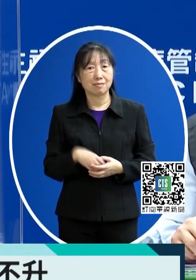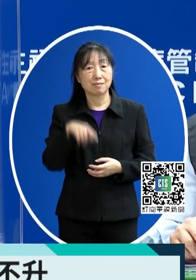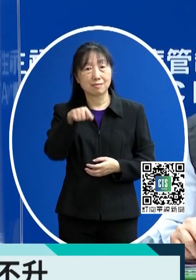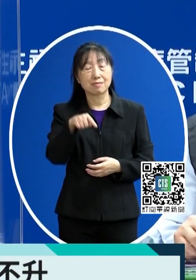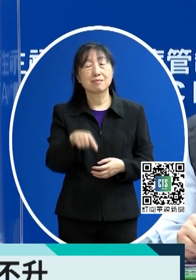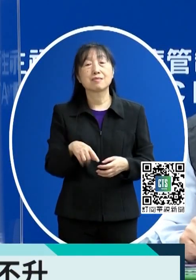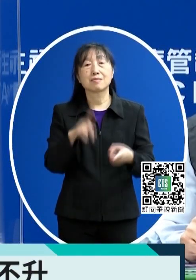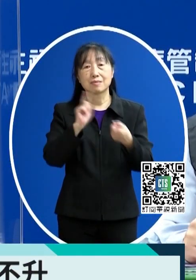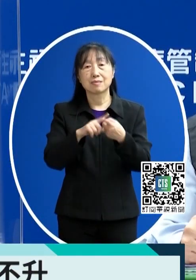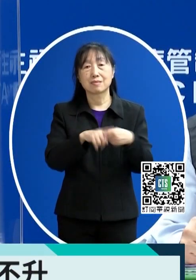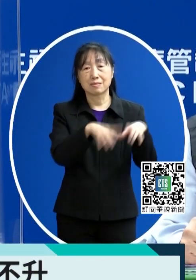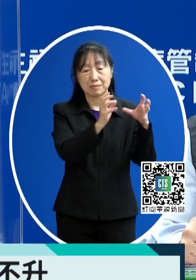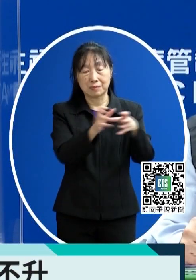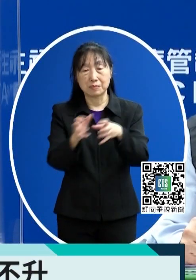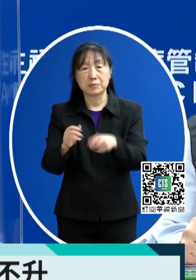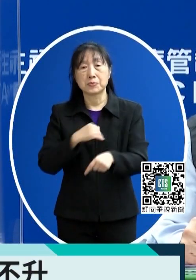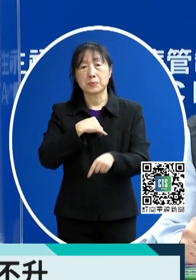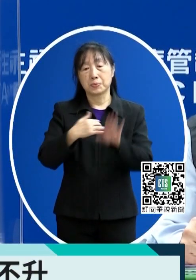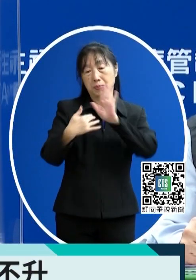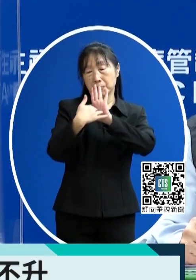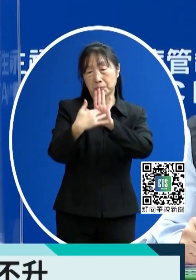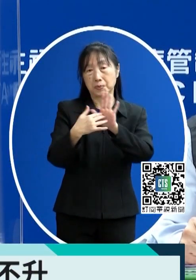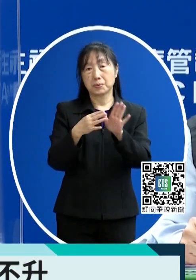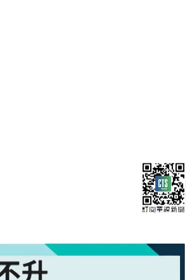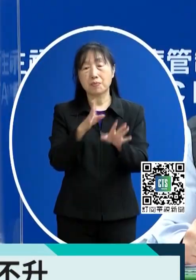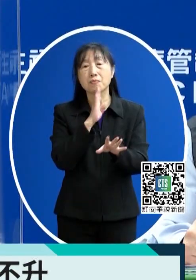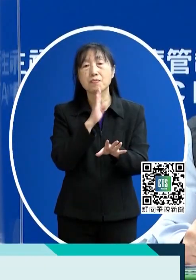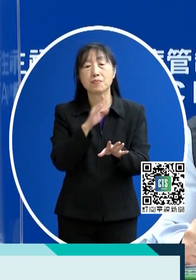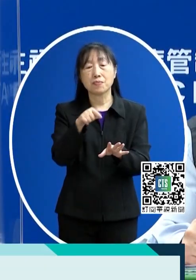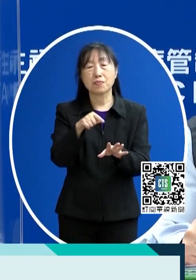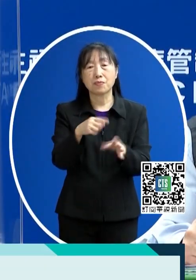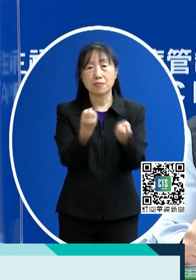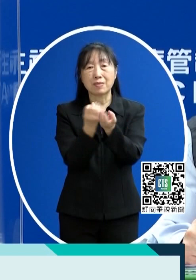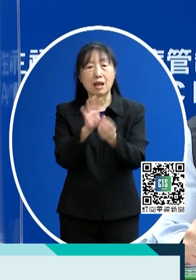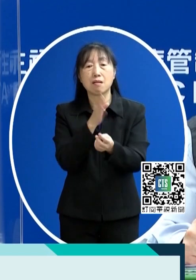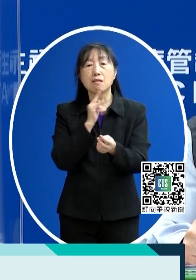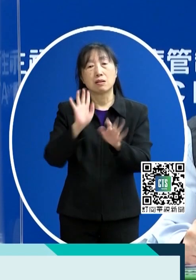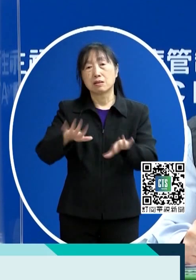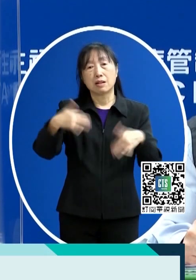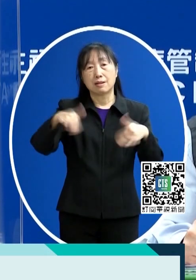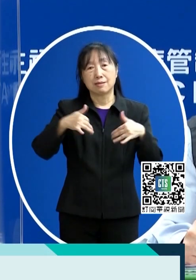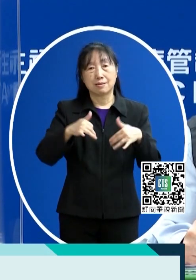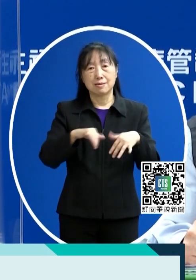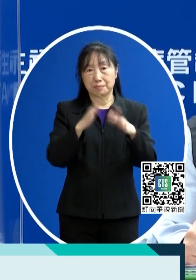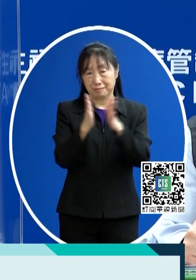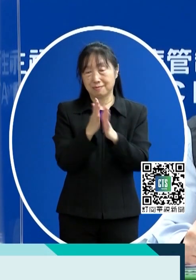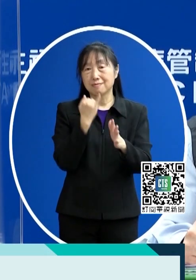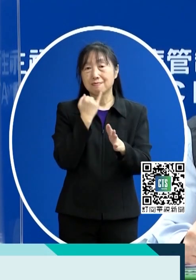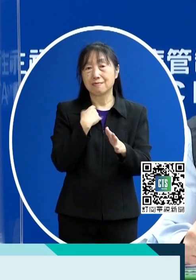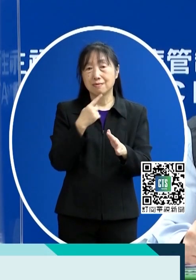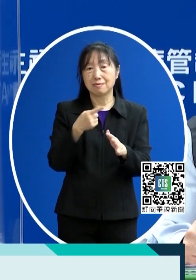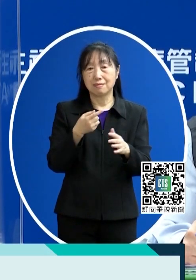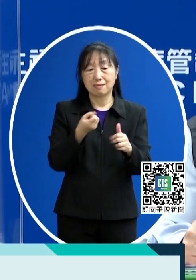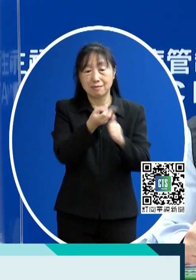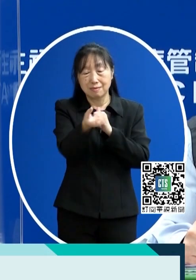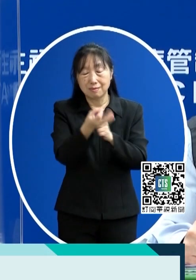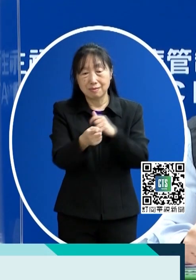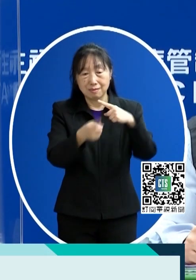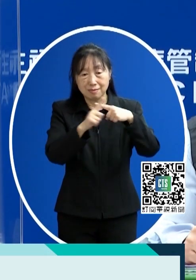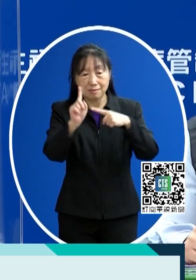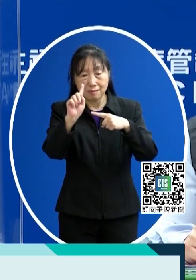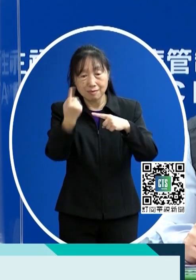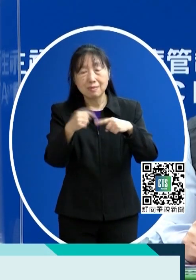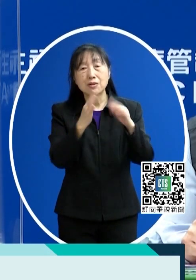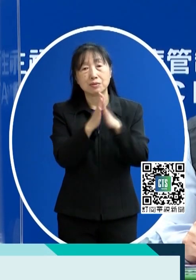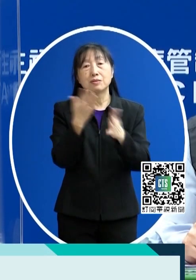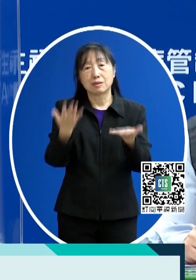多点的社区的群聚，那当然是不得不升了。可是现在并没有，现在是一个可追溯的感染源所引发